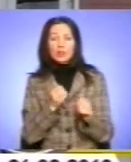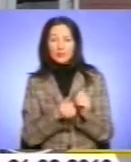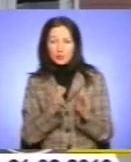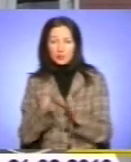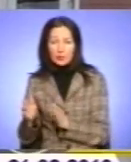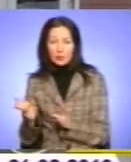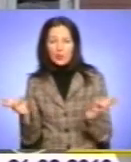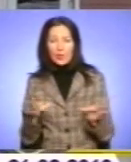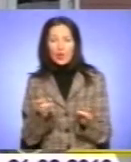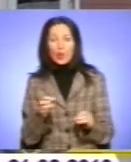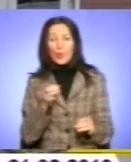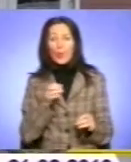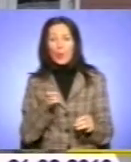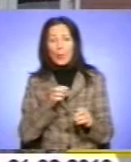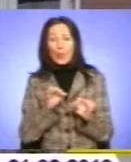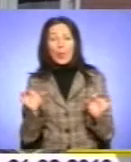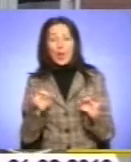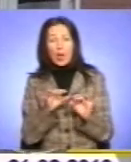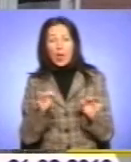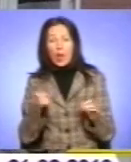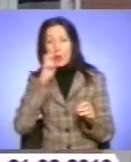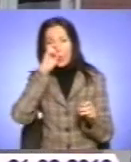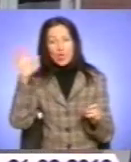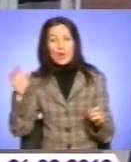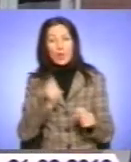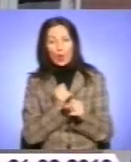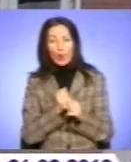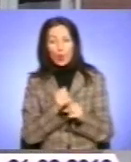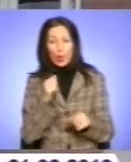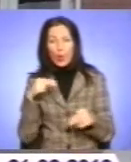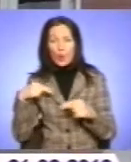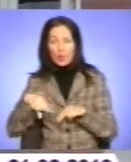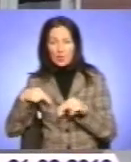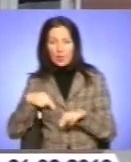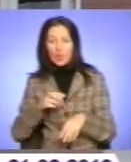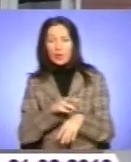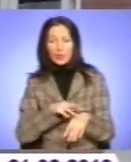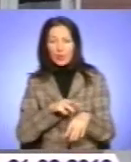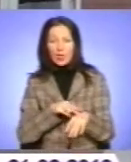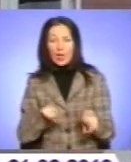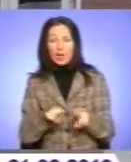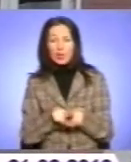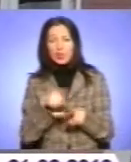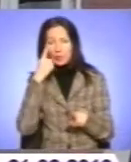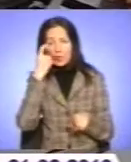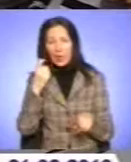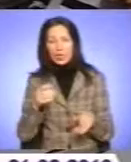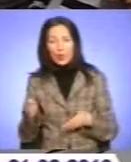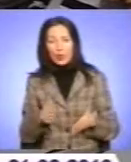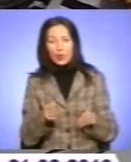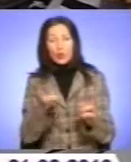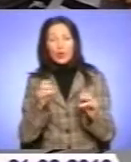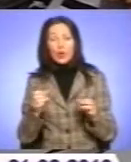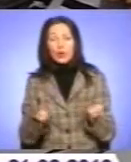роботу працівників Державтоінспекції, а також з метою профілактики дорожньо-транспортних пригод серед населення, особливо серед дітей. Чи то за